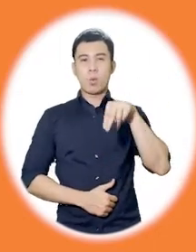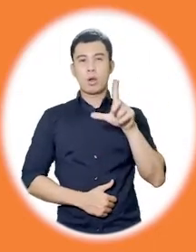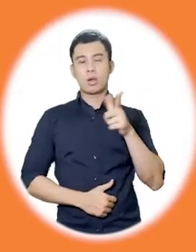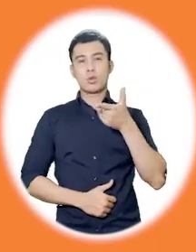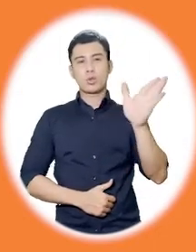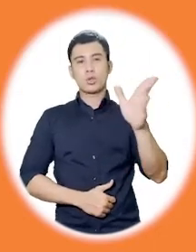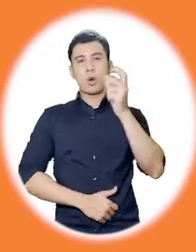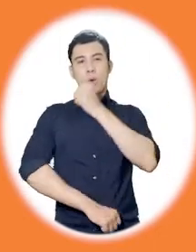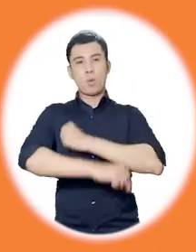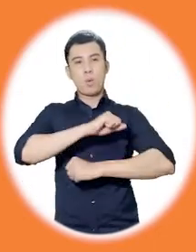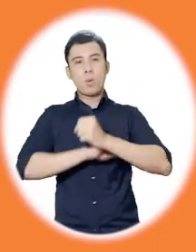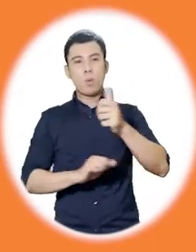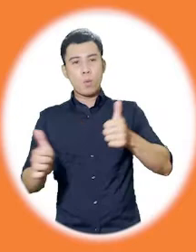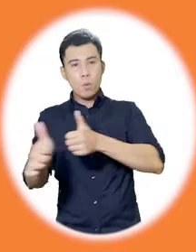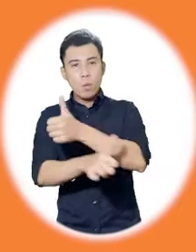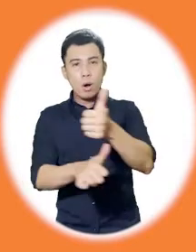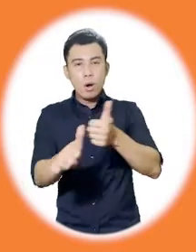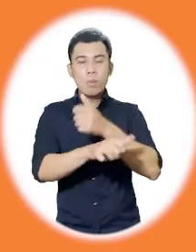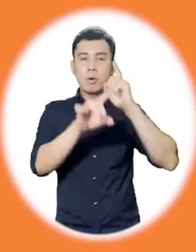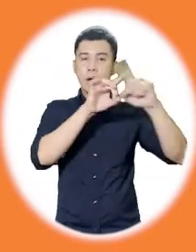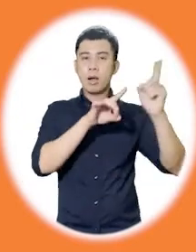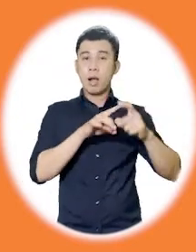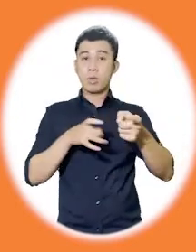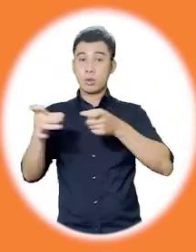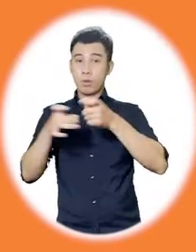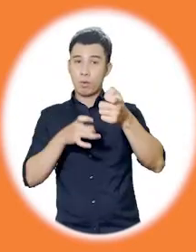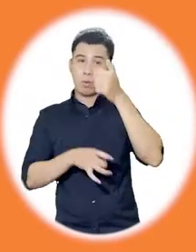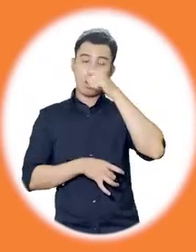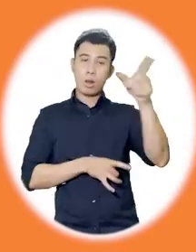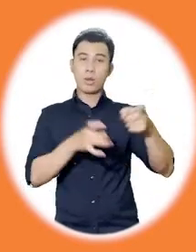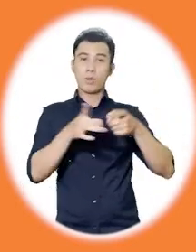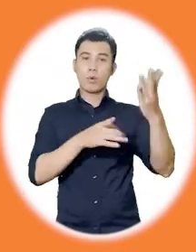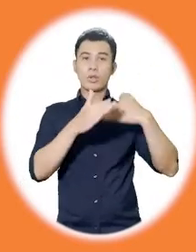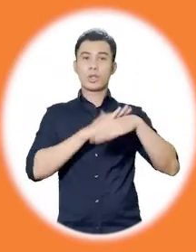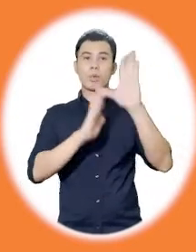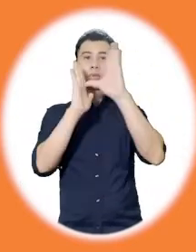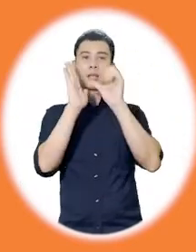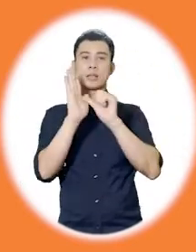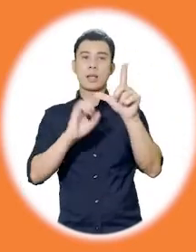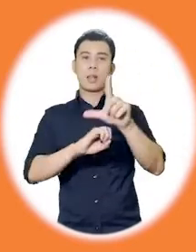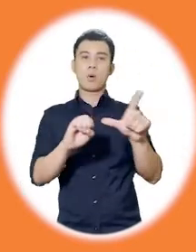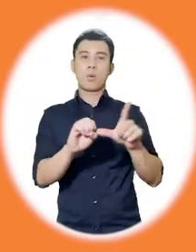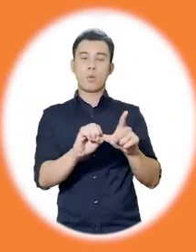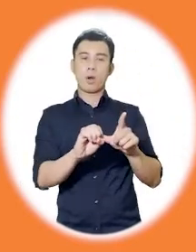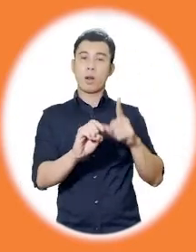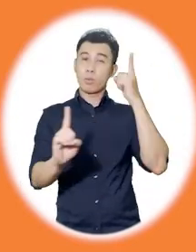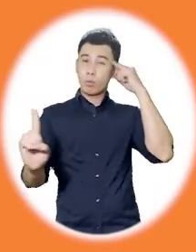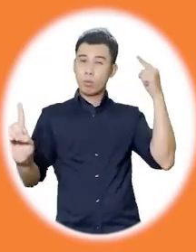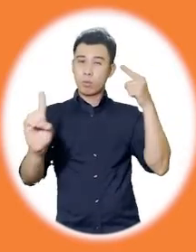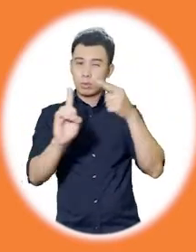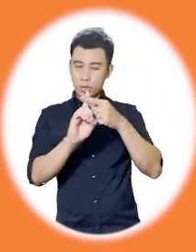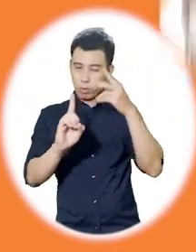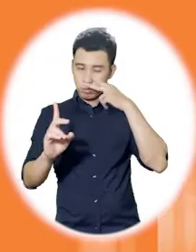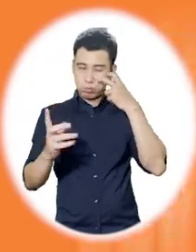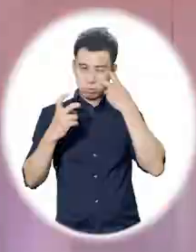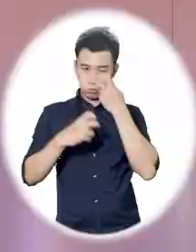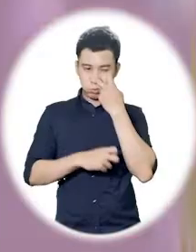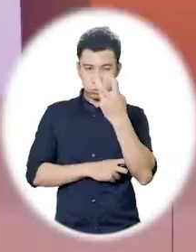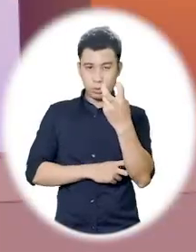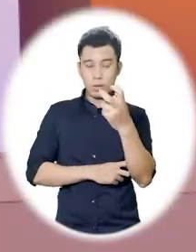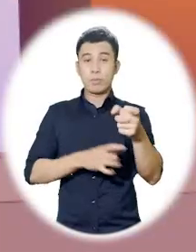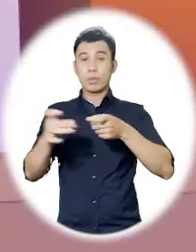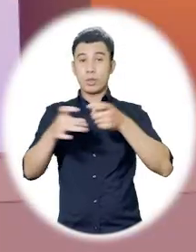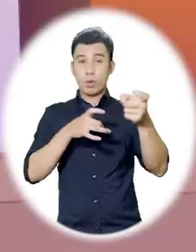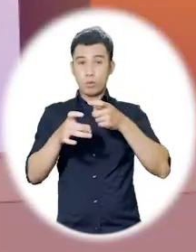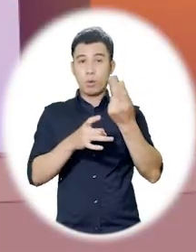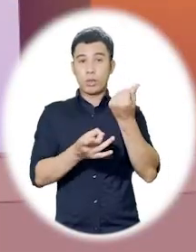Việc bố trí và phân bổ phải đảm bảo đủ nguồn lực cho các hoạt động, lồng ghép vào nội dung điều phối và quản trị điều phối trong mọi chính sách lĩnh vực liên quan. Cần